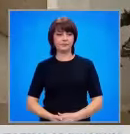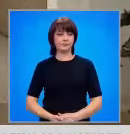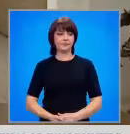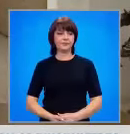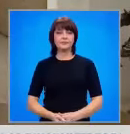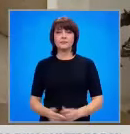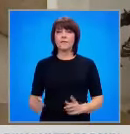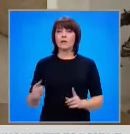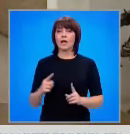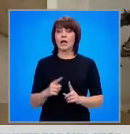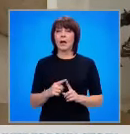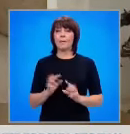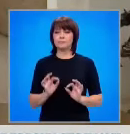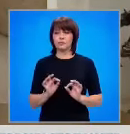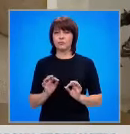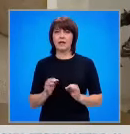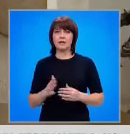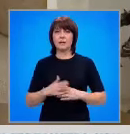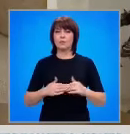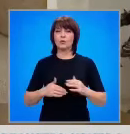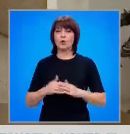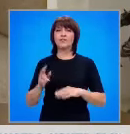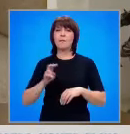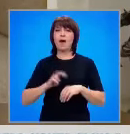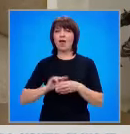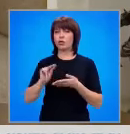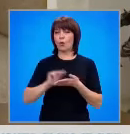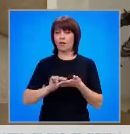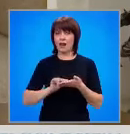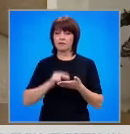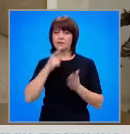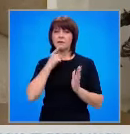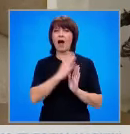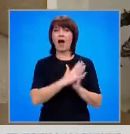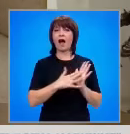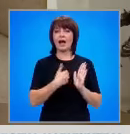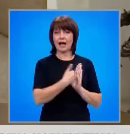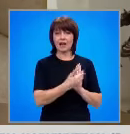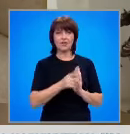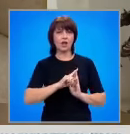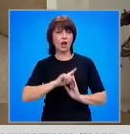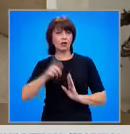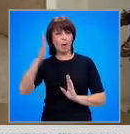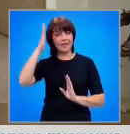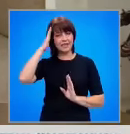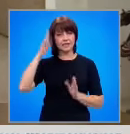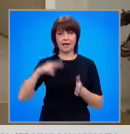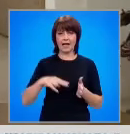момента изготвяме доклад с график до министъра на